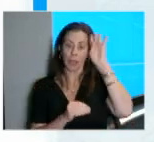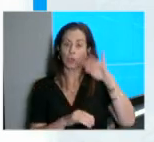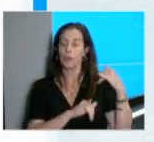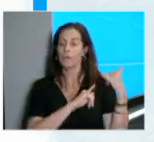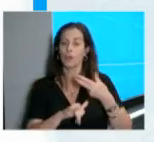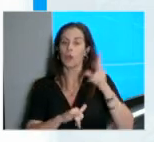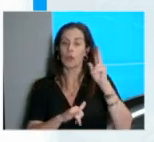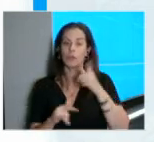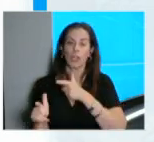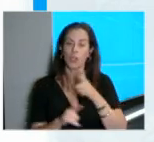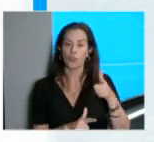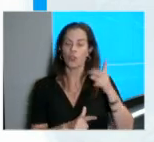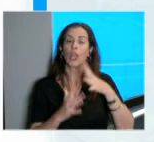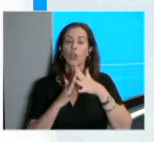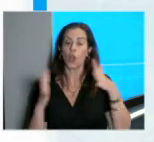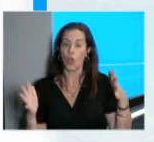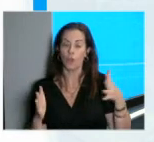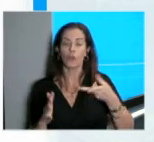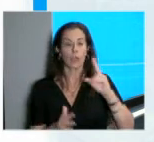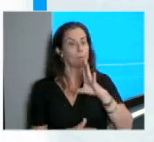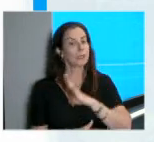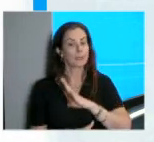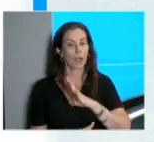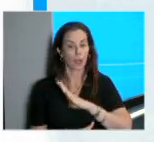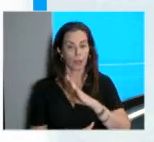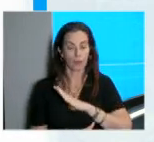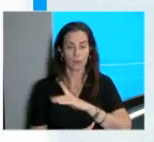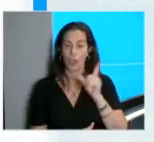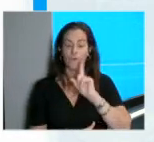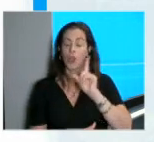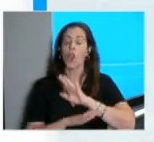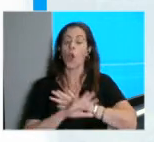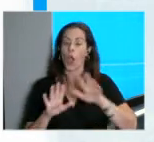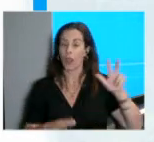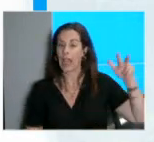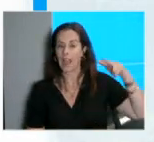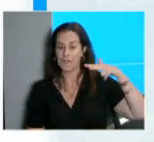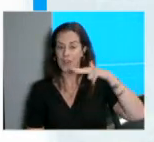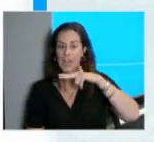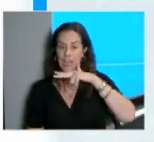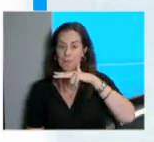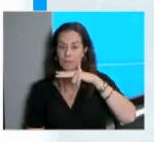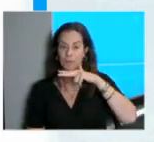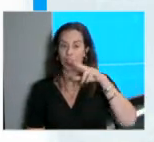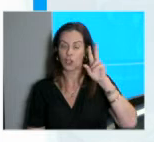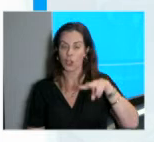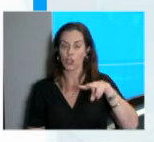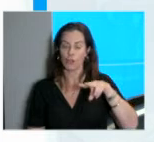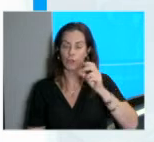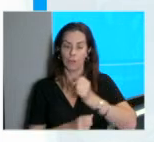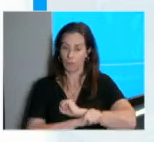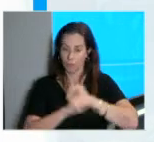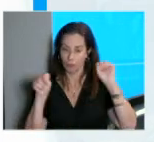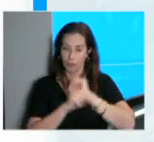האיראנים יוכלו להביא מערכות נשק הרבה יותר גדולות, והרבה יותר מאיימות וקטלניות מאשר נחיל רחפנים שנושאים